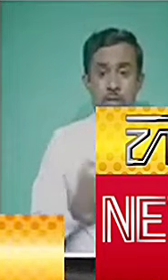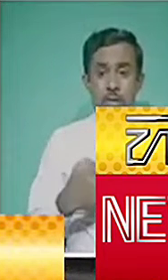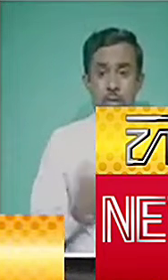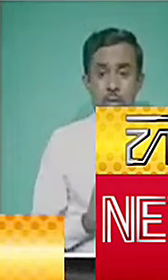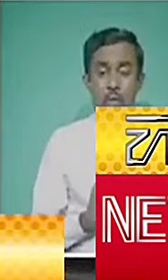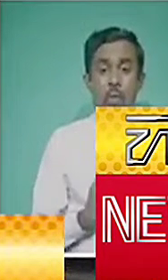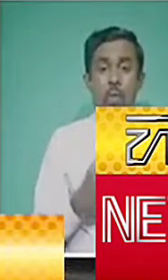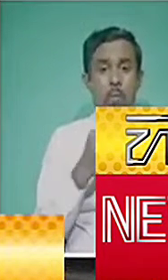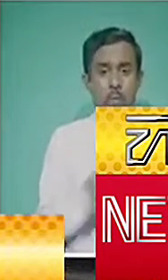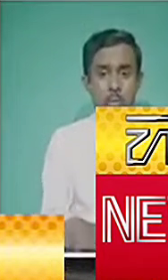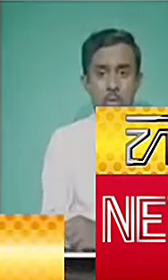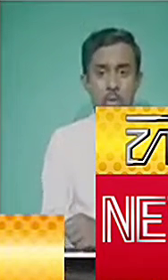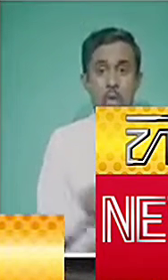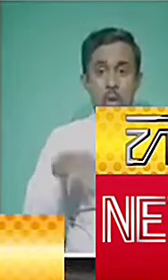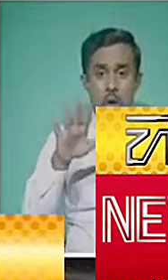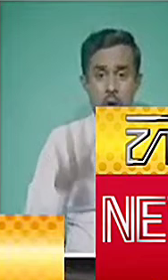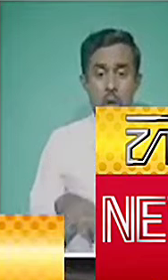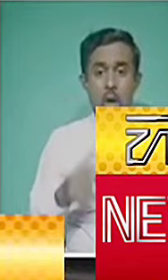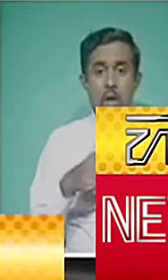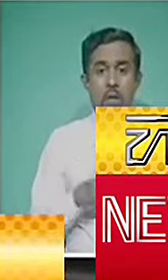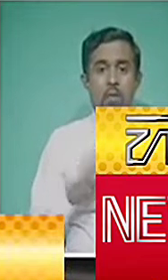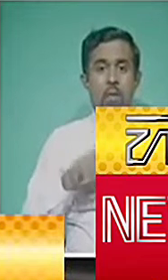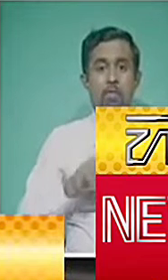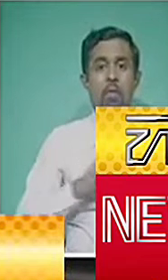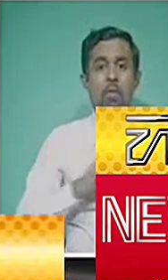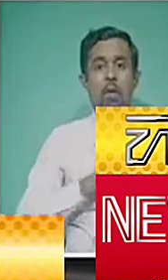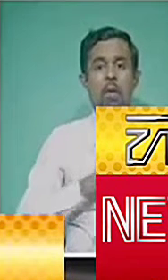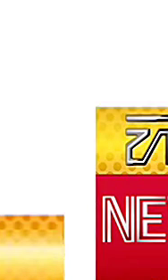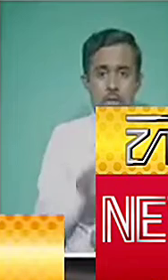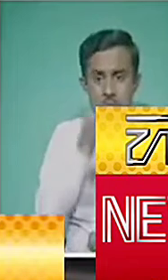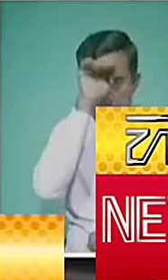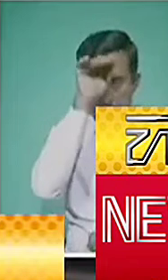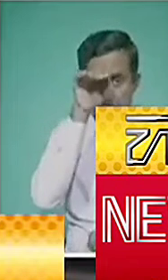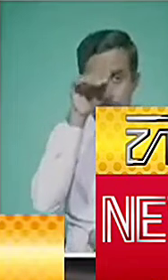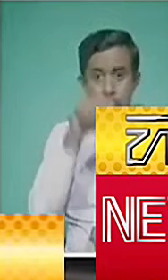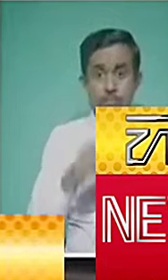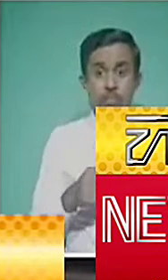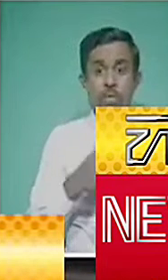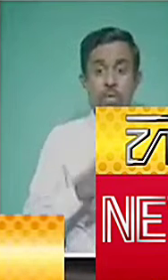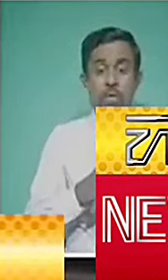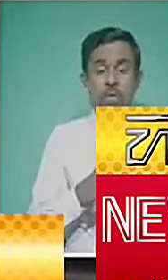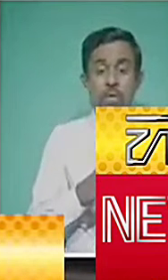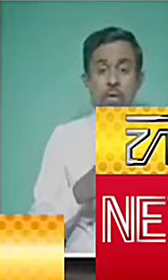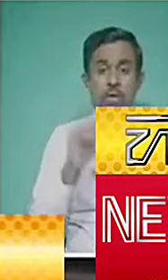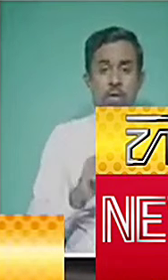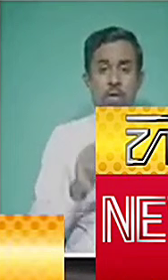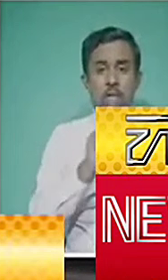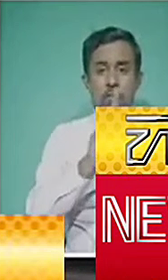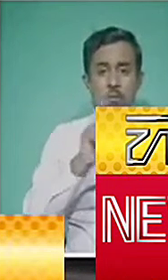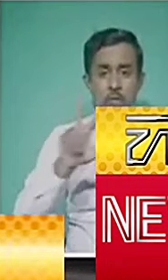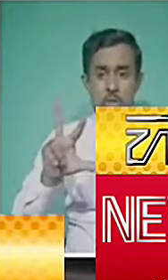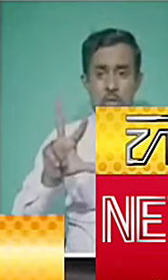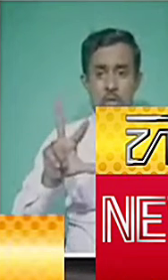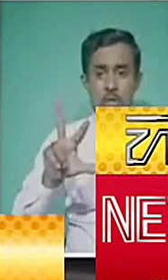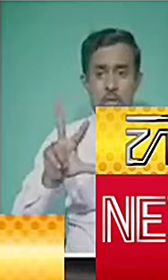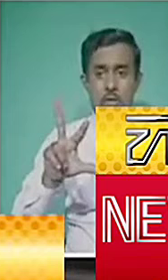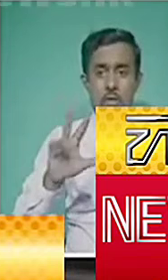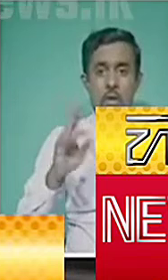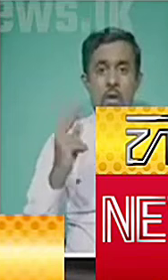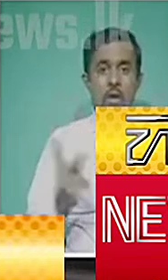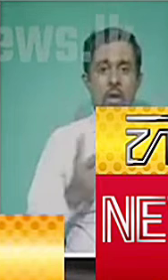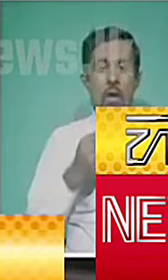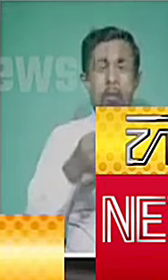2016 ඩිෆෝල්ට් උනේ. අන්තිමට IMF එකට ගිහිල්ලා. අද ග්‍රීසියේ GDP ලෙවල් එක 128යි. ඔබතුමාගේ කාලය අවසන්.